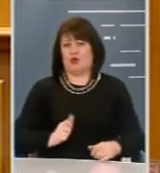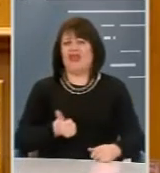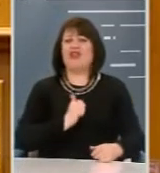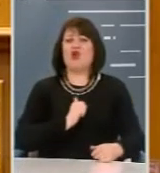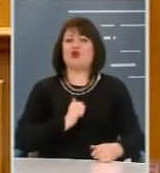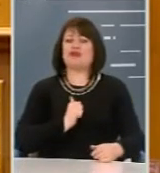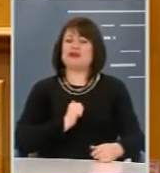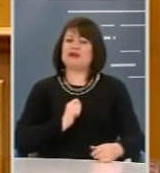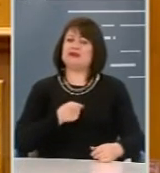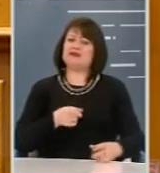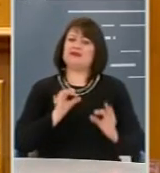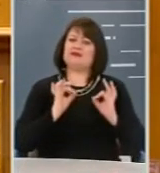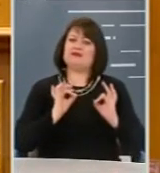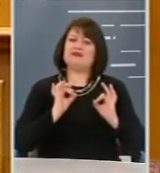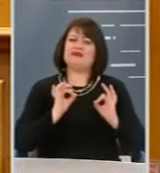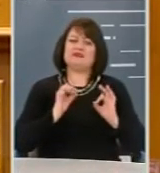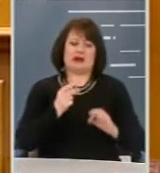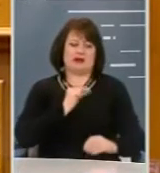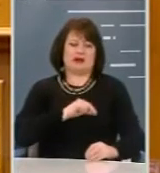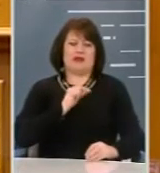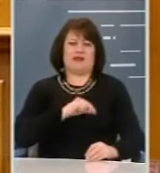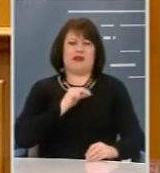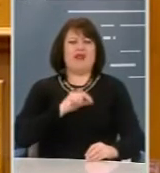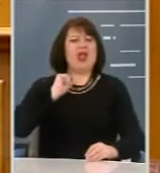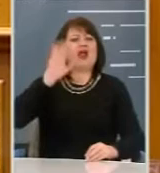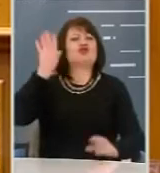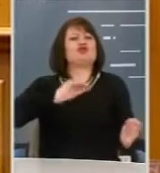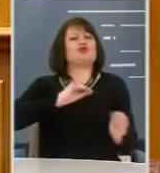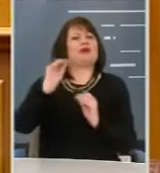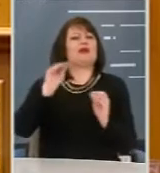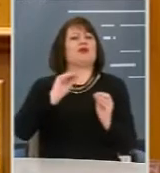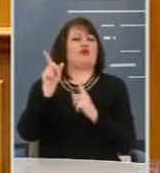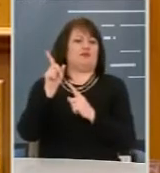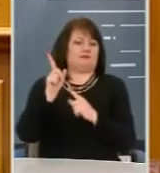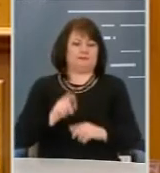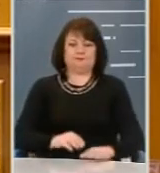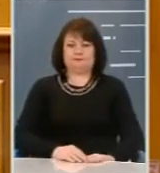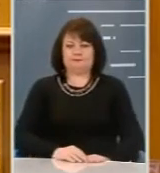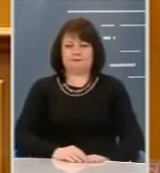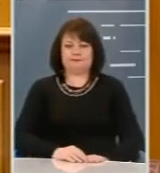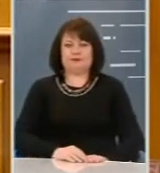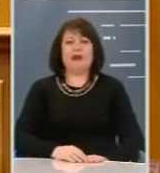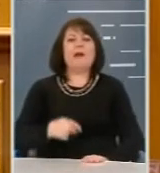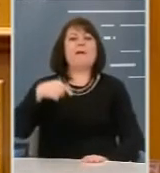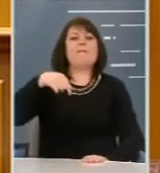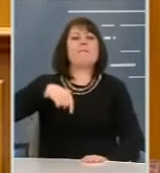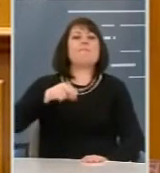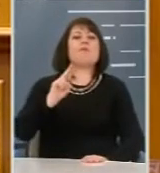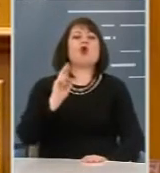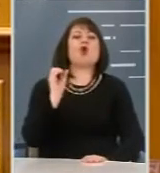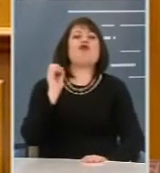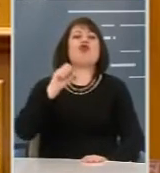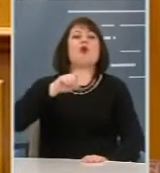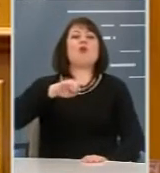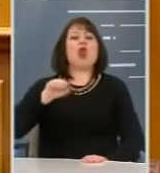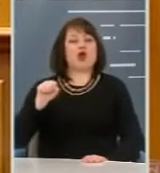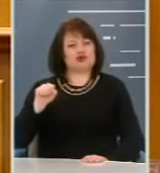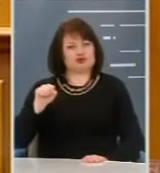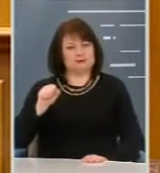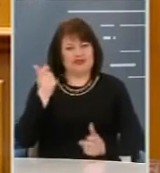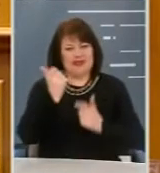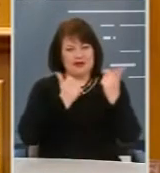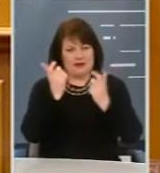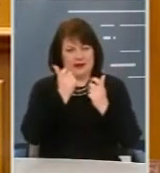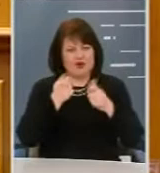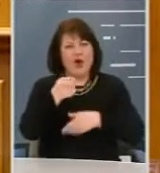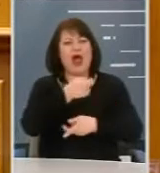οποίοι φρόντισαν βεβαίως να βγάλουν τα κέρδη τους στο εξωτερικό. Ο κύριος Προβόπουλος μας είπε ότι τα δάνεια των κομμάτων από